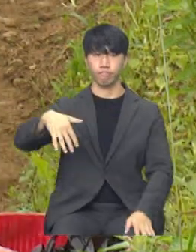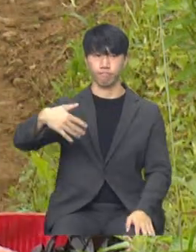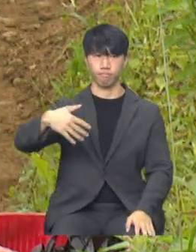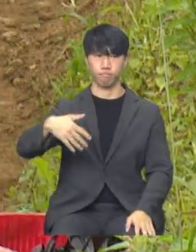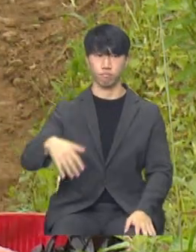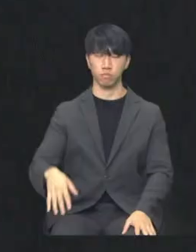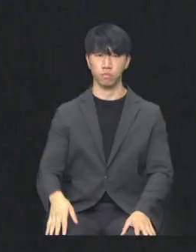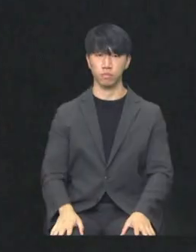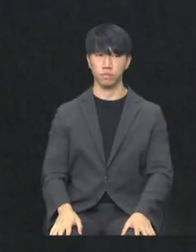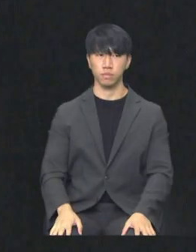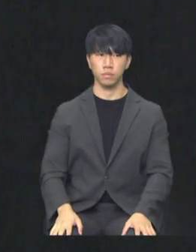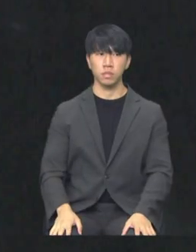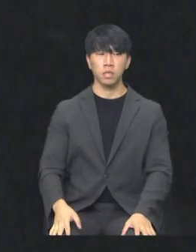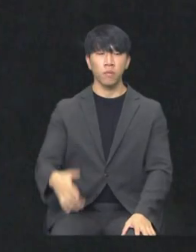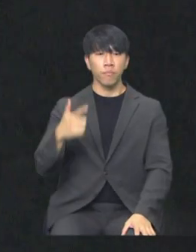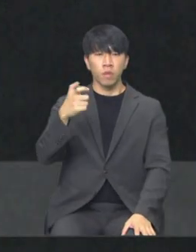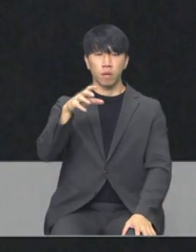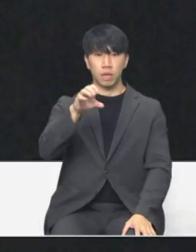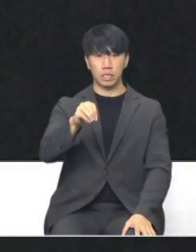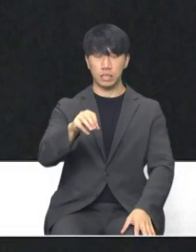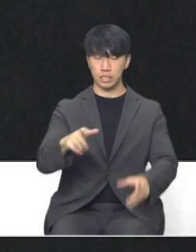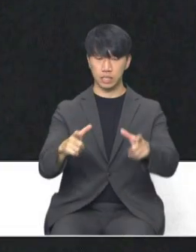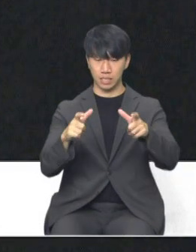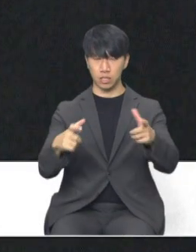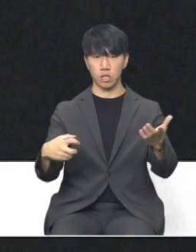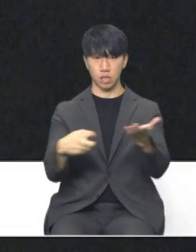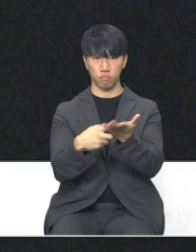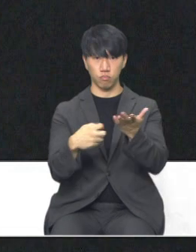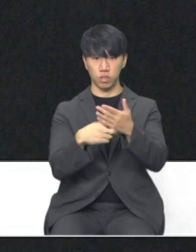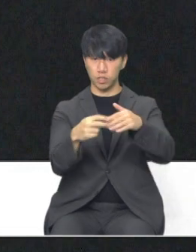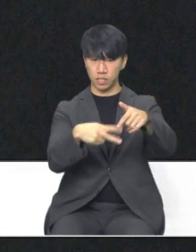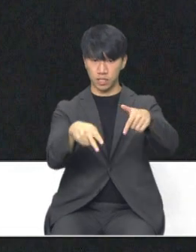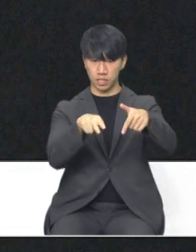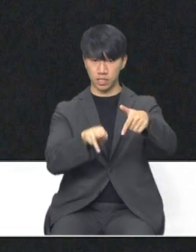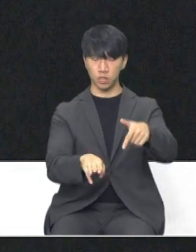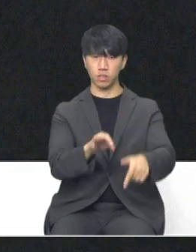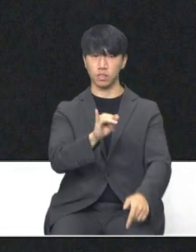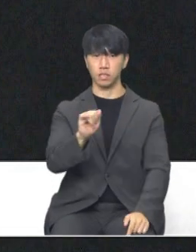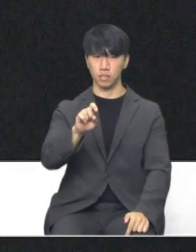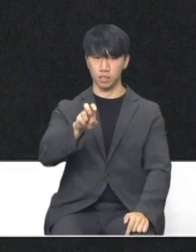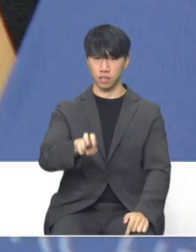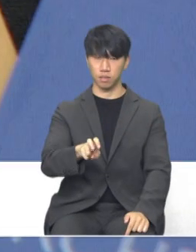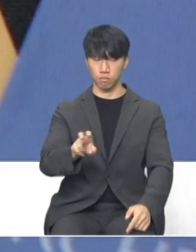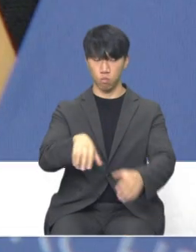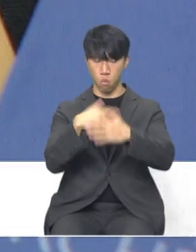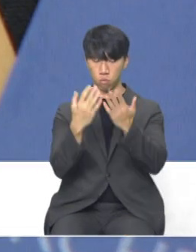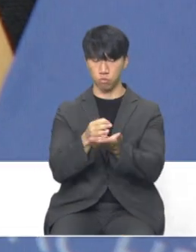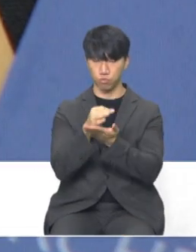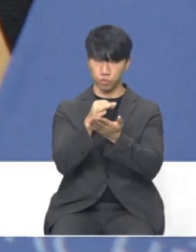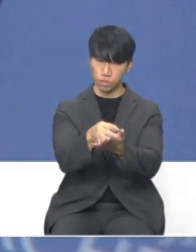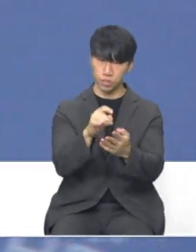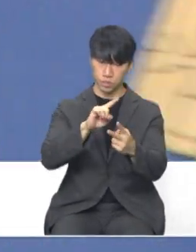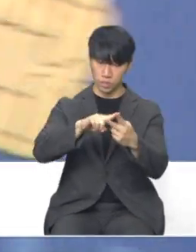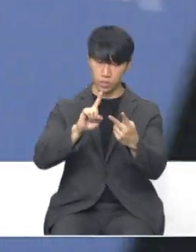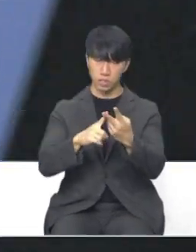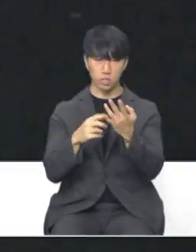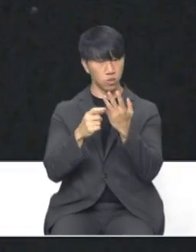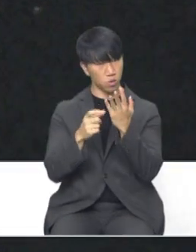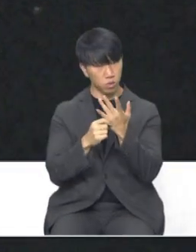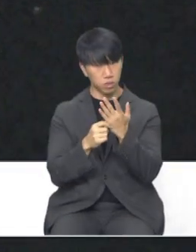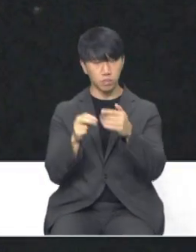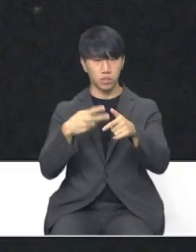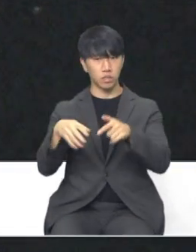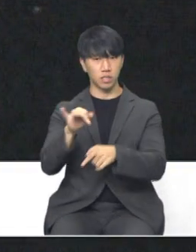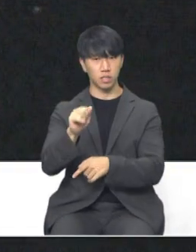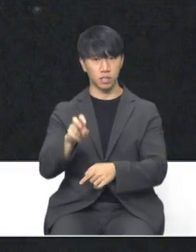않았습니다. 60만 원을 지역사랑 상품권인 인천이음으로 전액 지급할지, 현금과 인천이음을